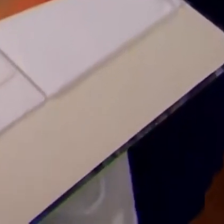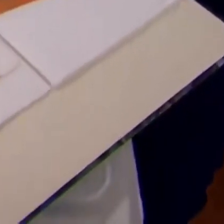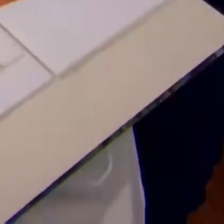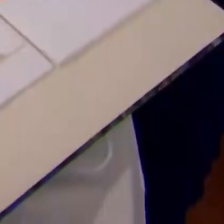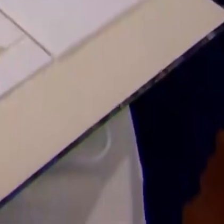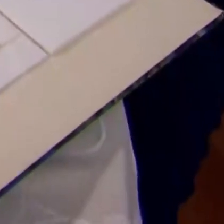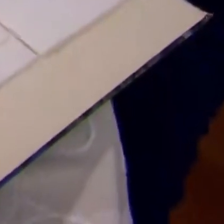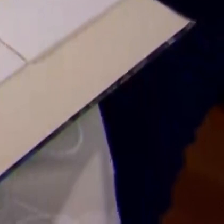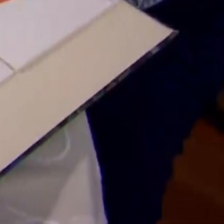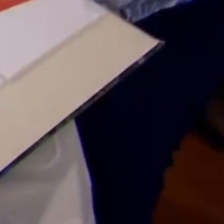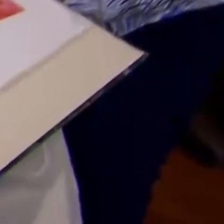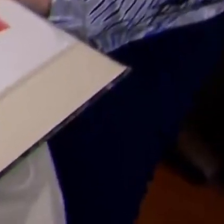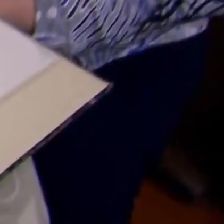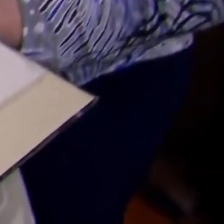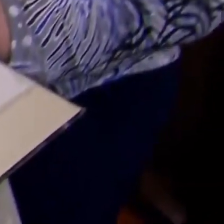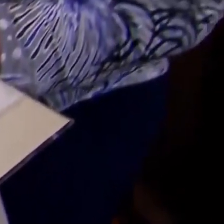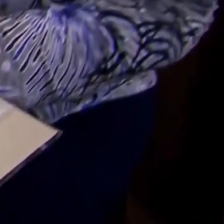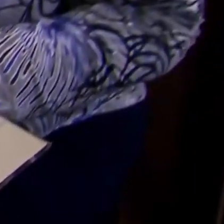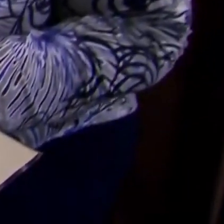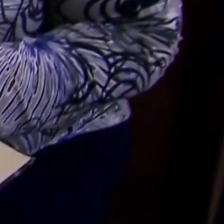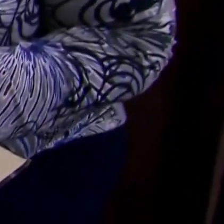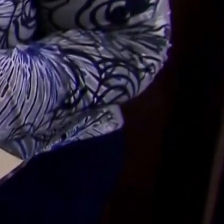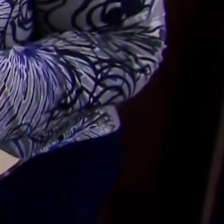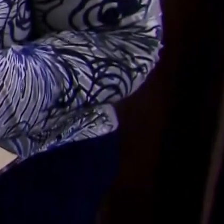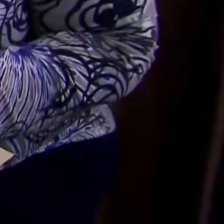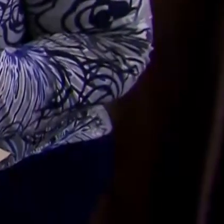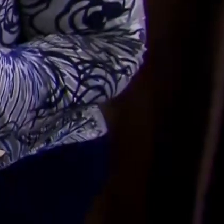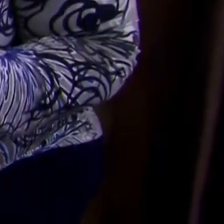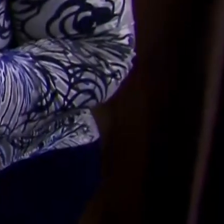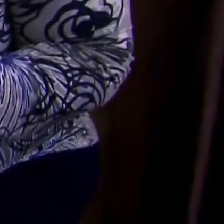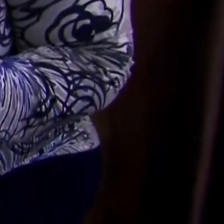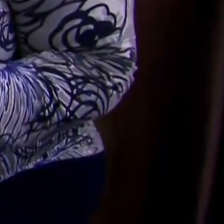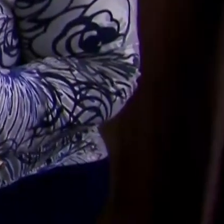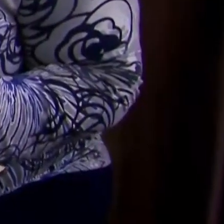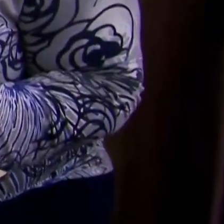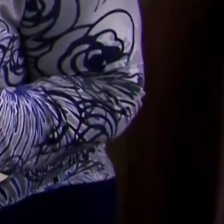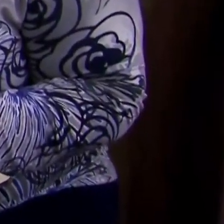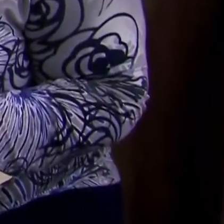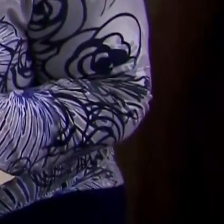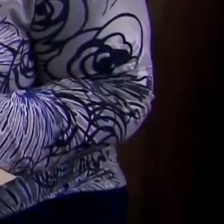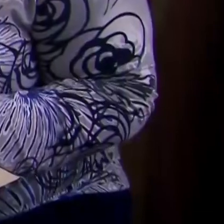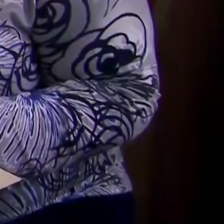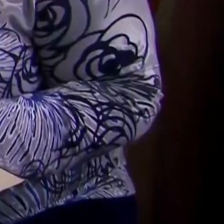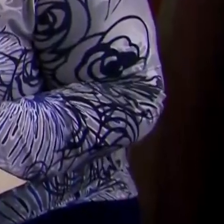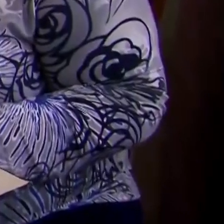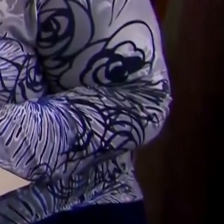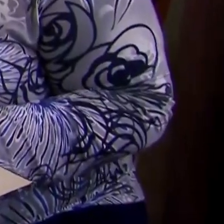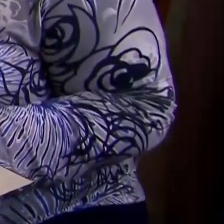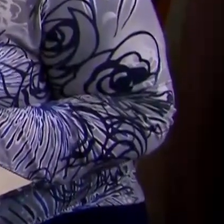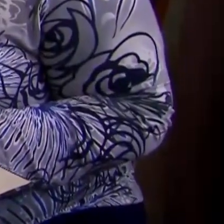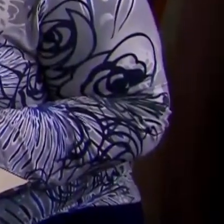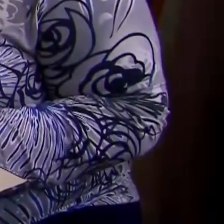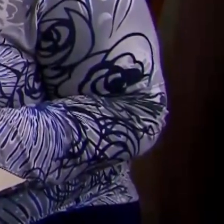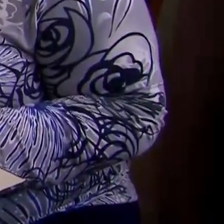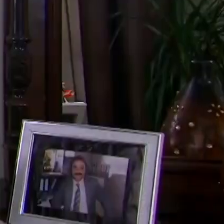Badire ortası spiralli yapışkanlı albümden eski fotoğraflara bakıyor. Masanın üstünde iki albüm daha var. Maziyi hatırladıkça